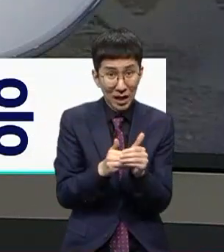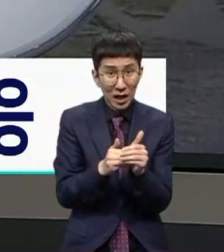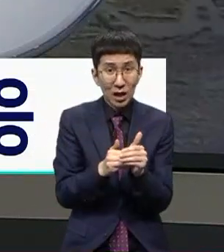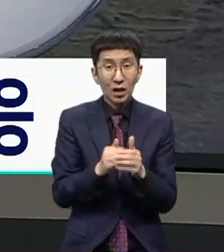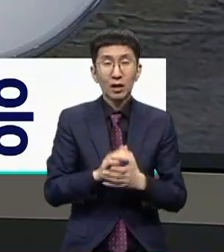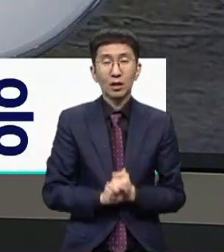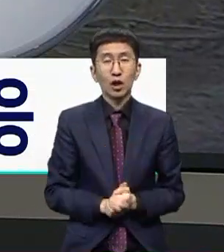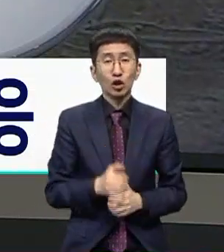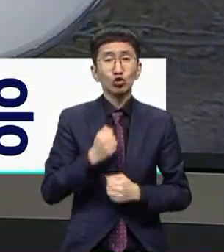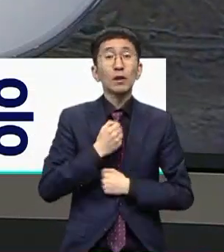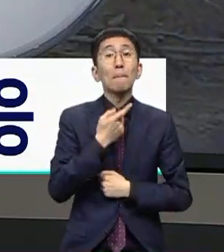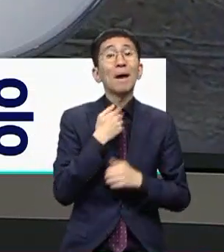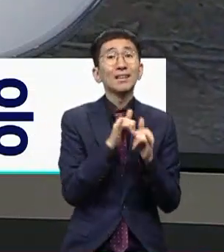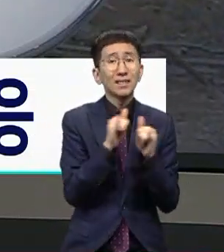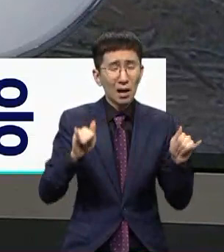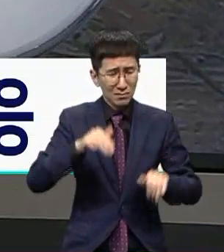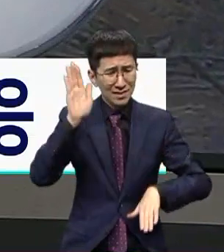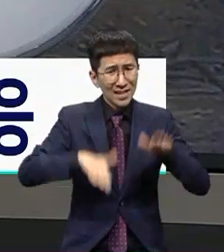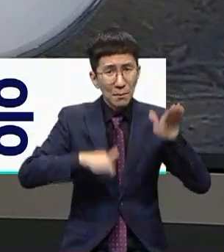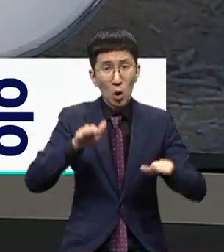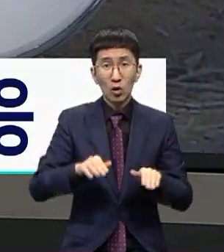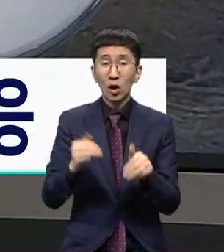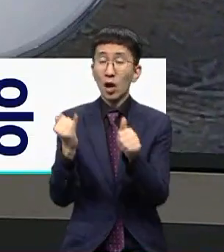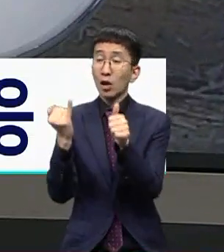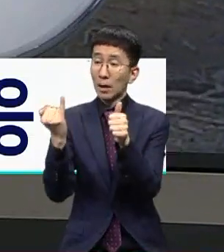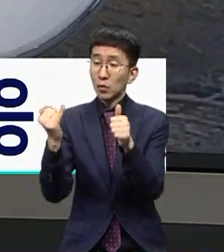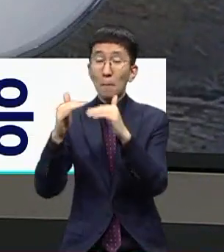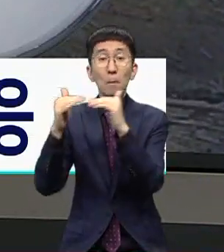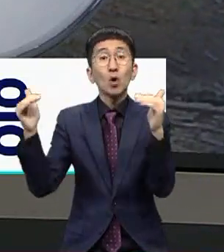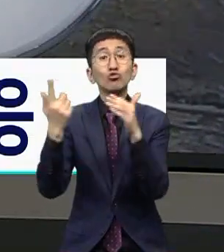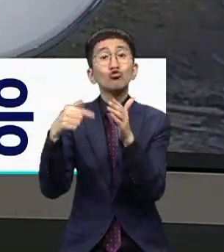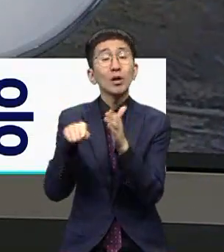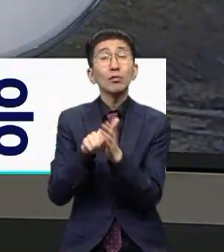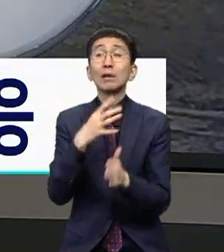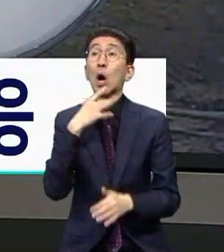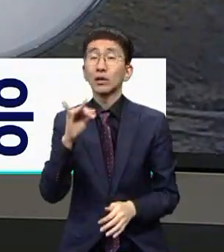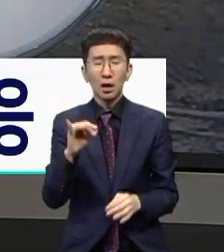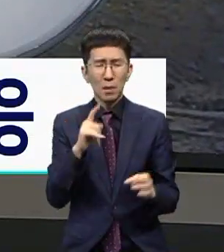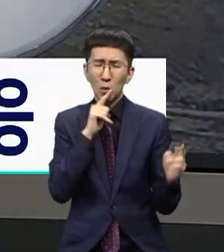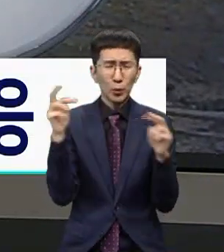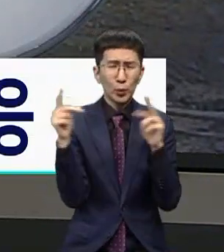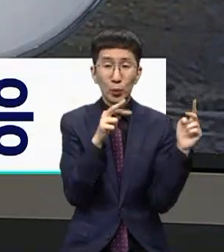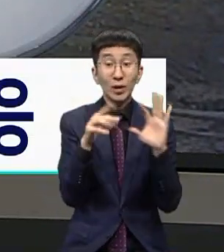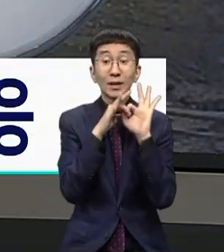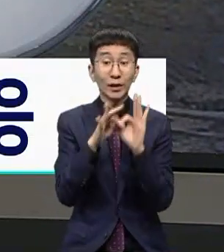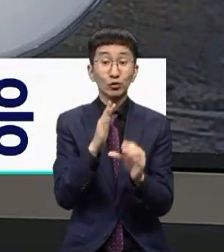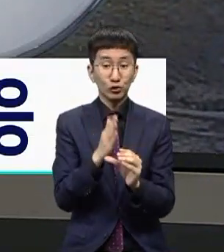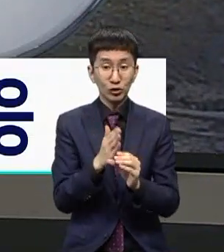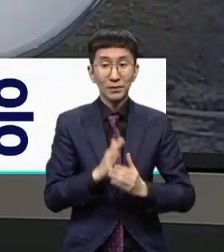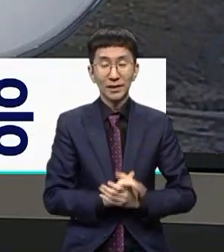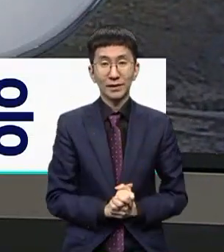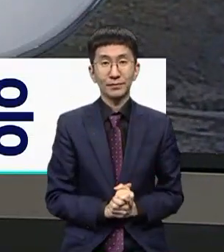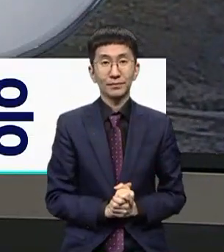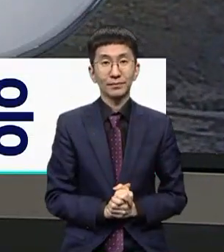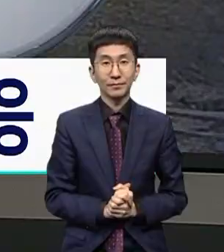군필자를 역차별하는 거다. 양성 평등을 위해 당연한 조치다. 논란이 뜨겁습니다. 보도에 김정우